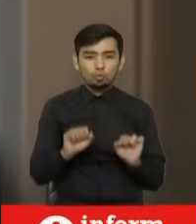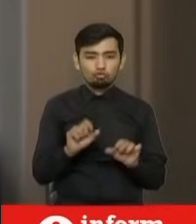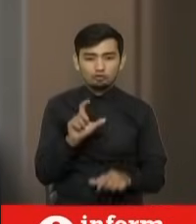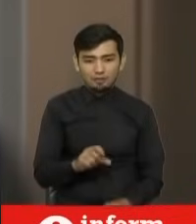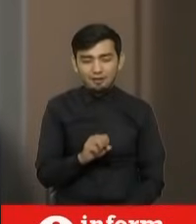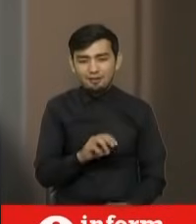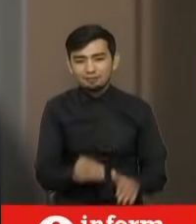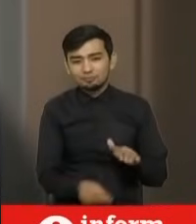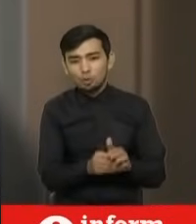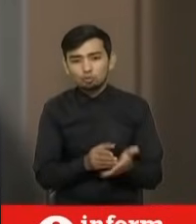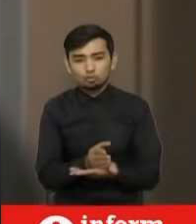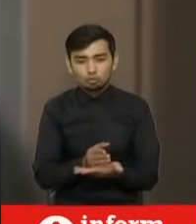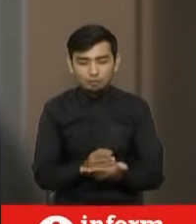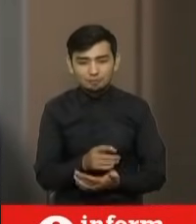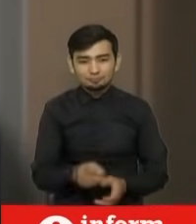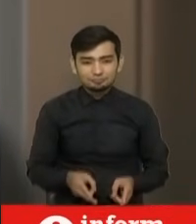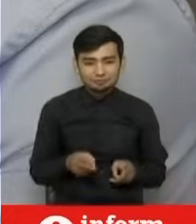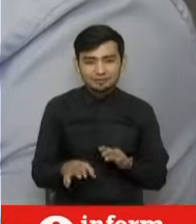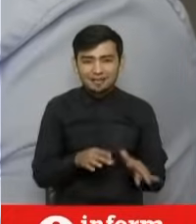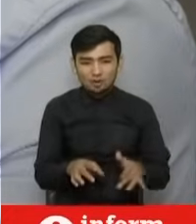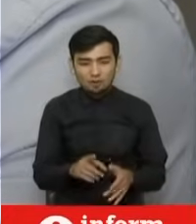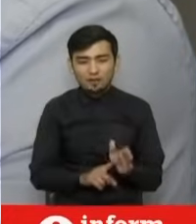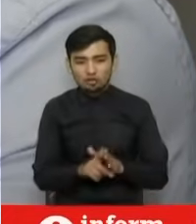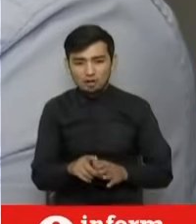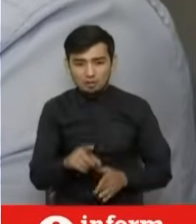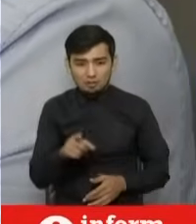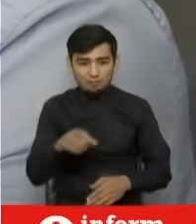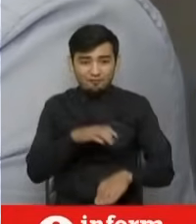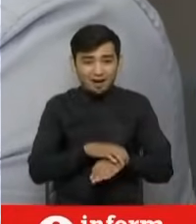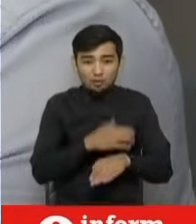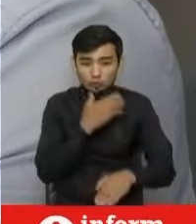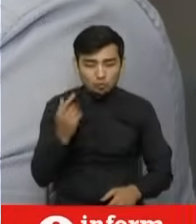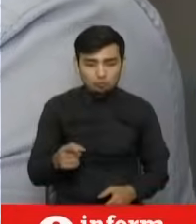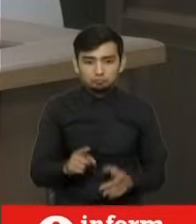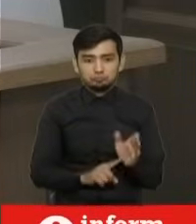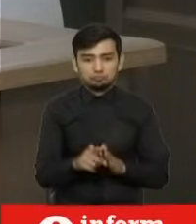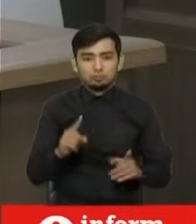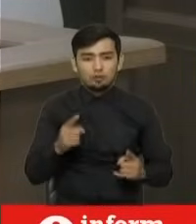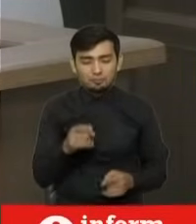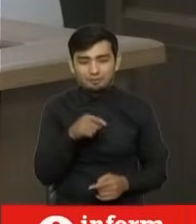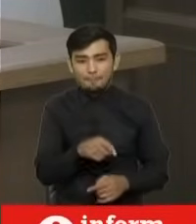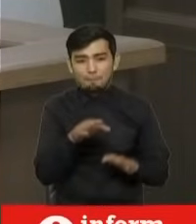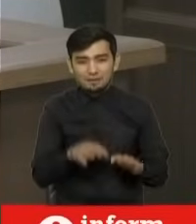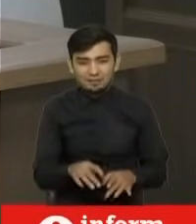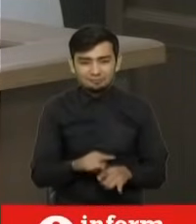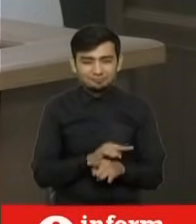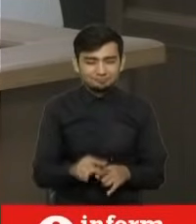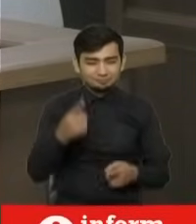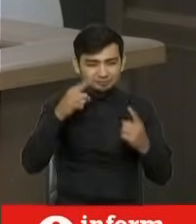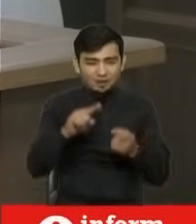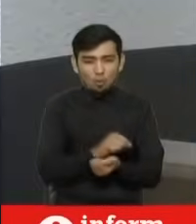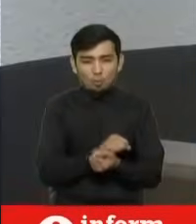антикоррупционная служба возбудила уголовное дело без веских оснований По его словам здесь имеет место фальсификация